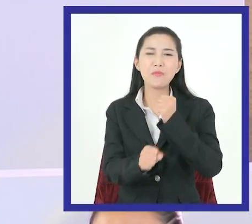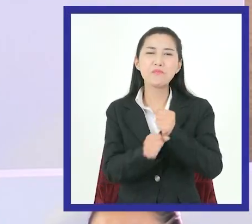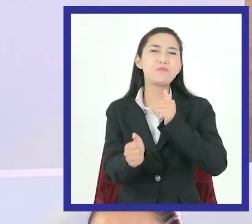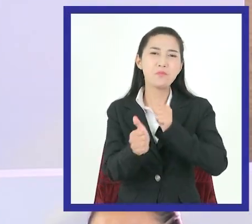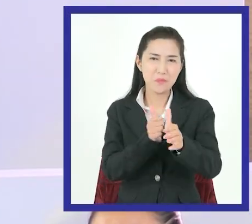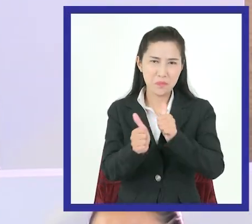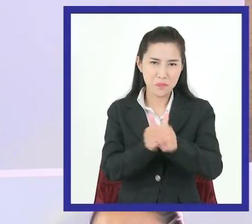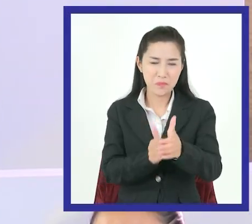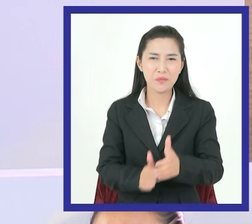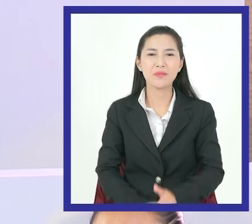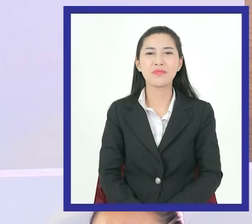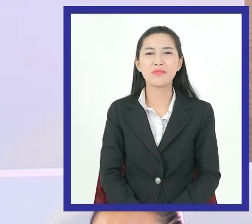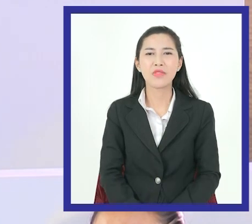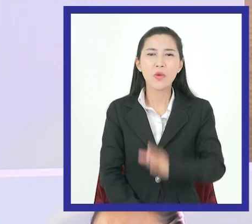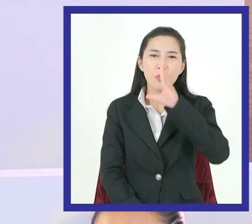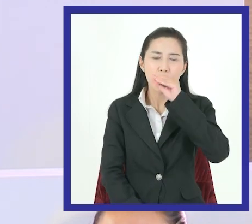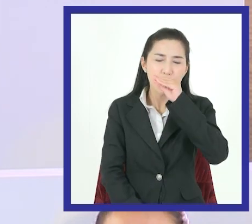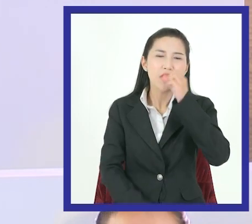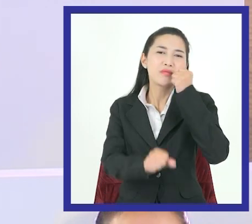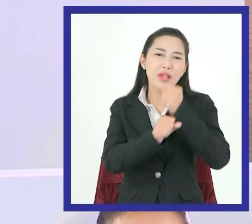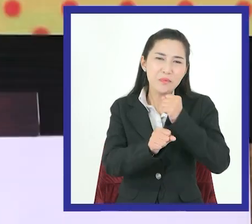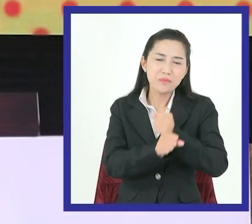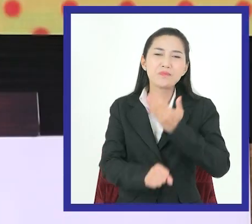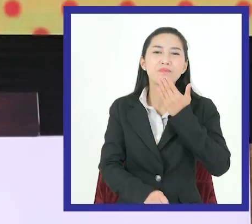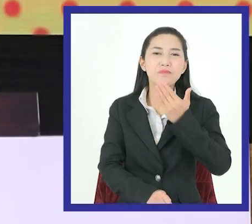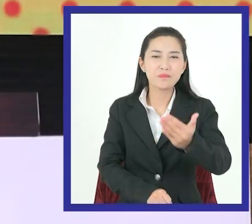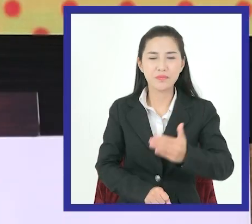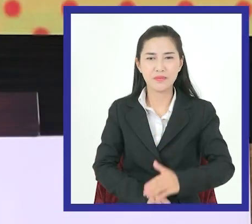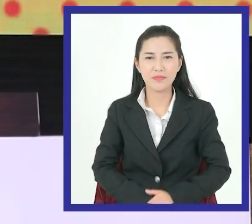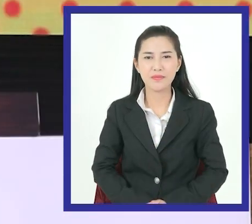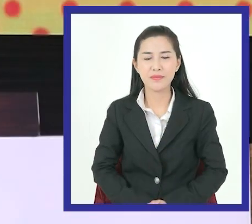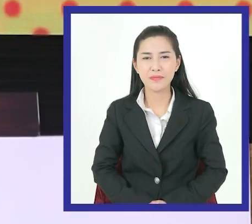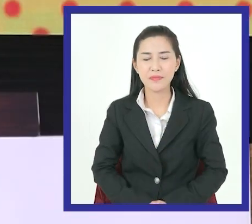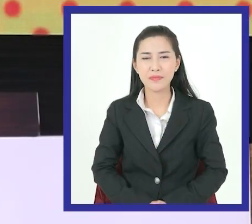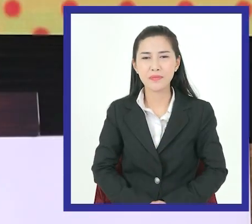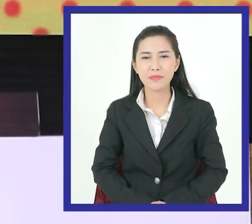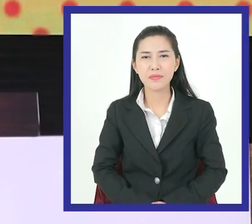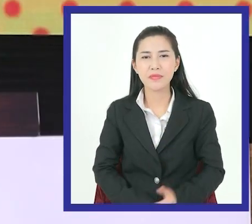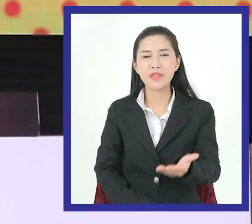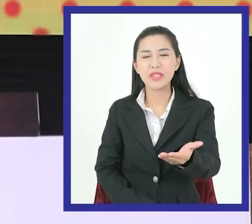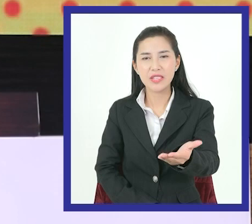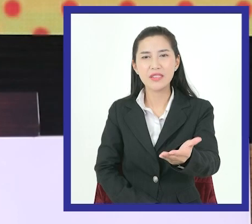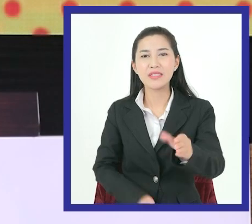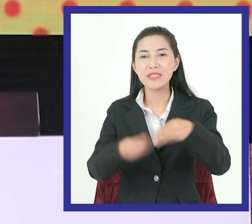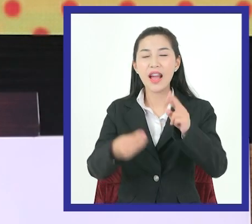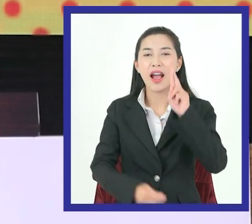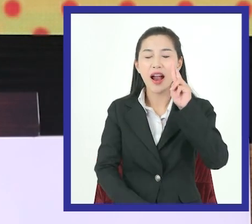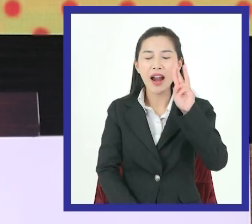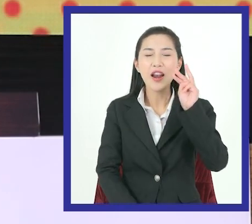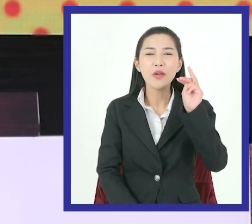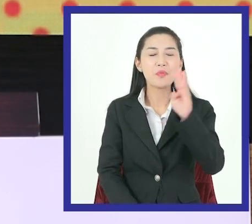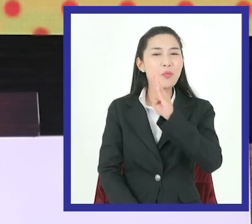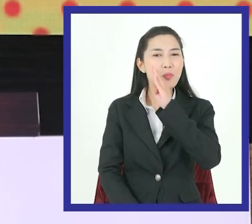ทันก็พูดแล้วทำตลอดครับท่านเสน่ห์จะให้รัฐมนเทียมขี่เป็ด่ะ